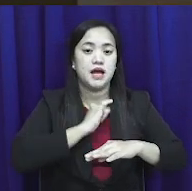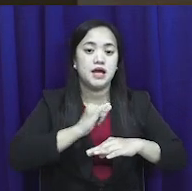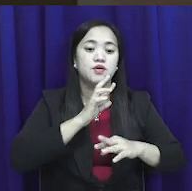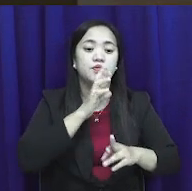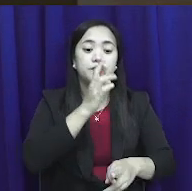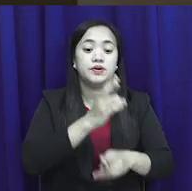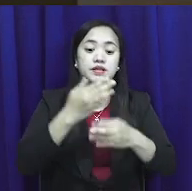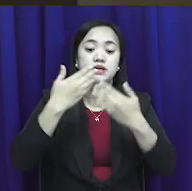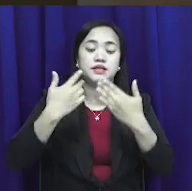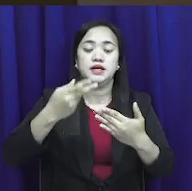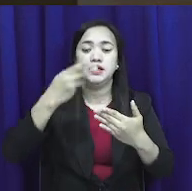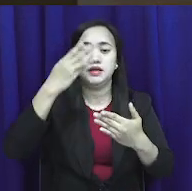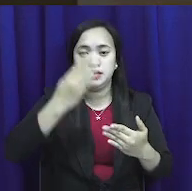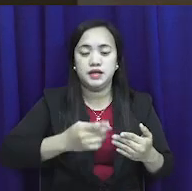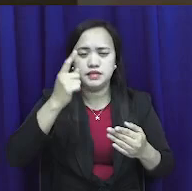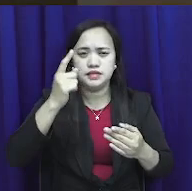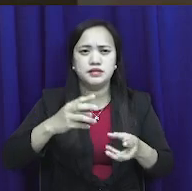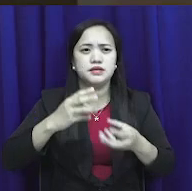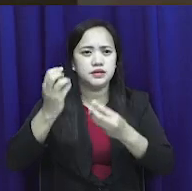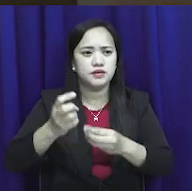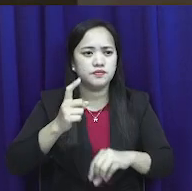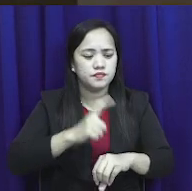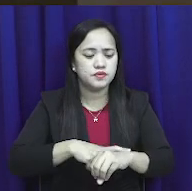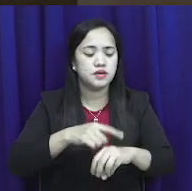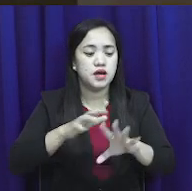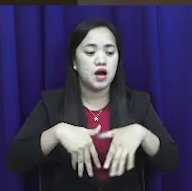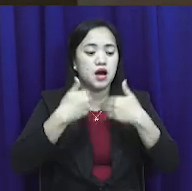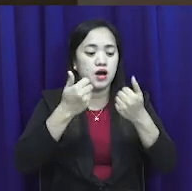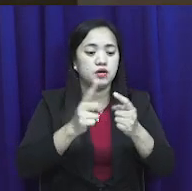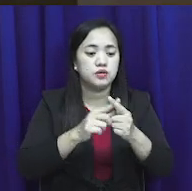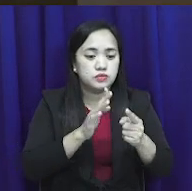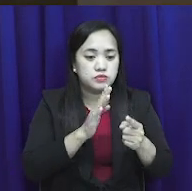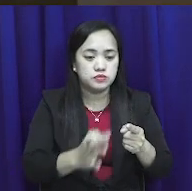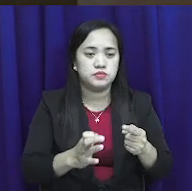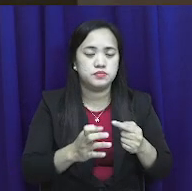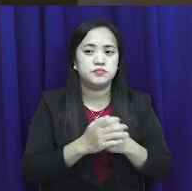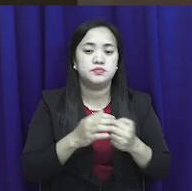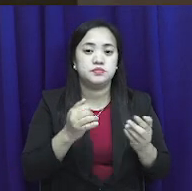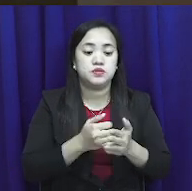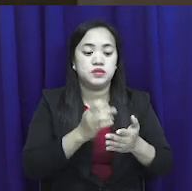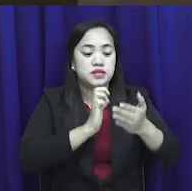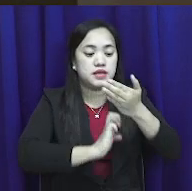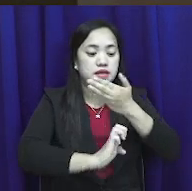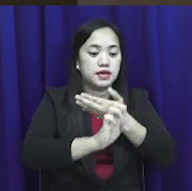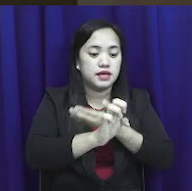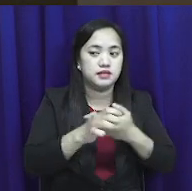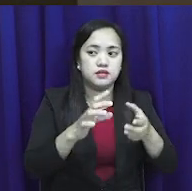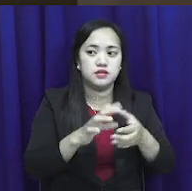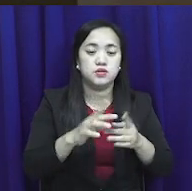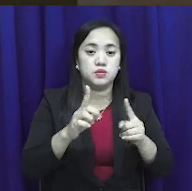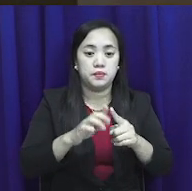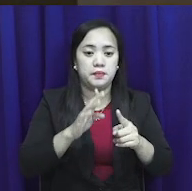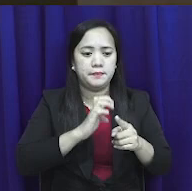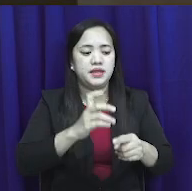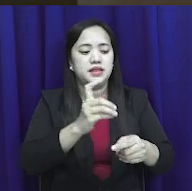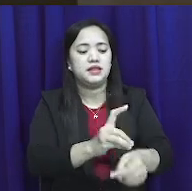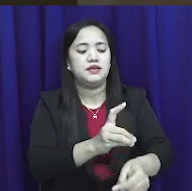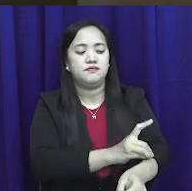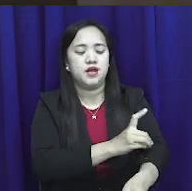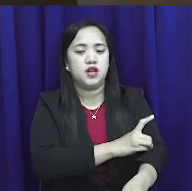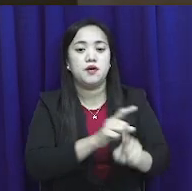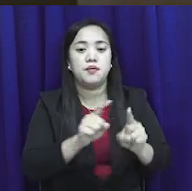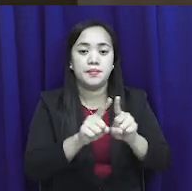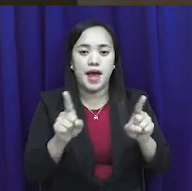pagkakataon na ma-recognize kung saan pa yung kailangan kong pasukin kung saan pa yun dapat kong i-develop bilang isang